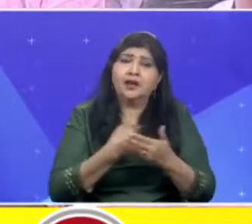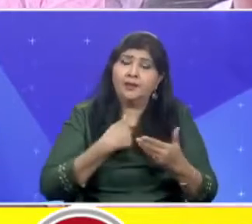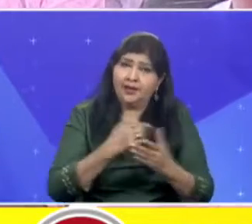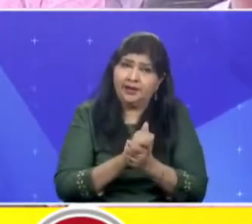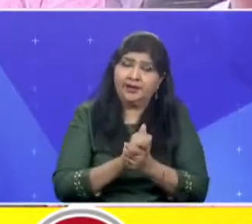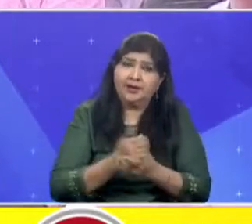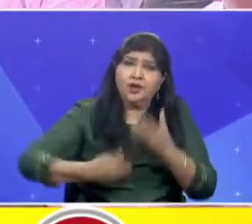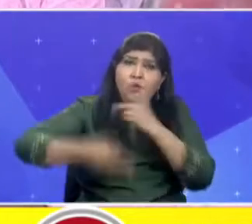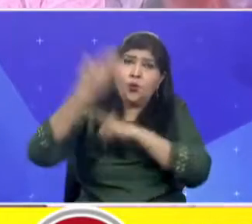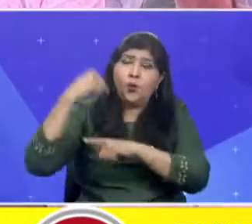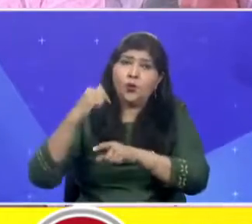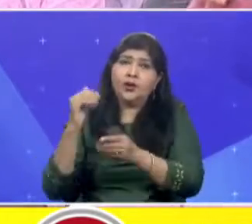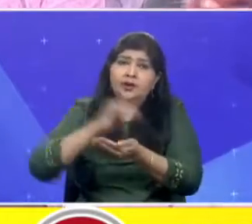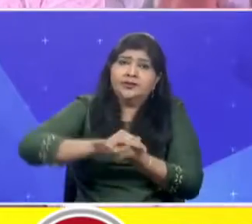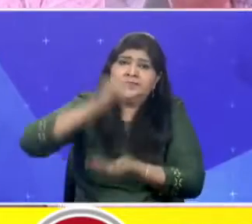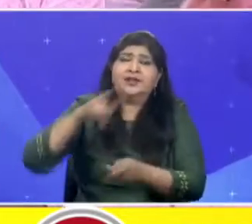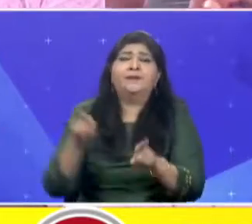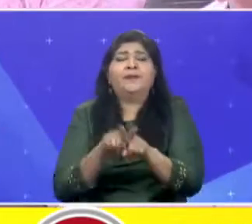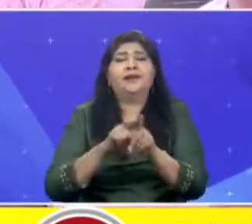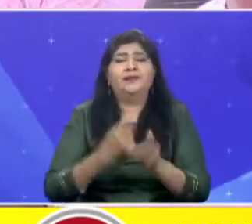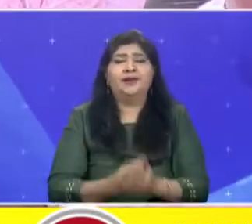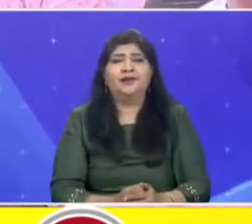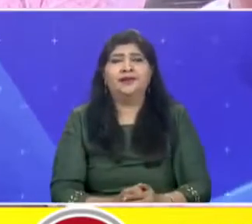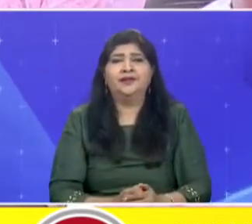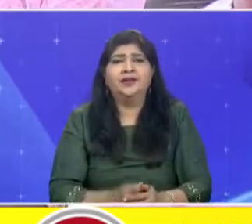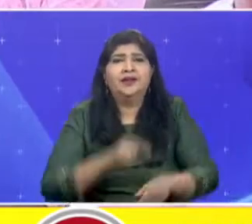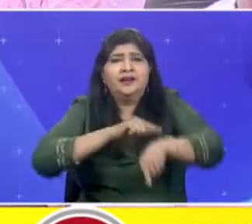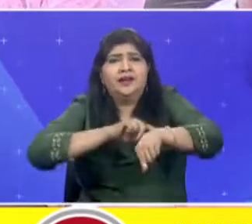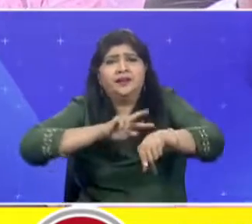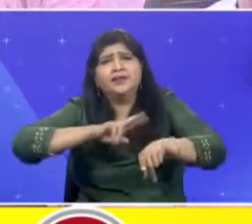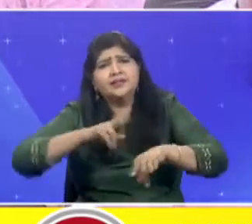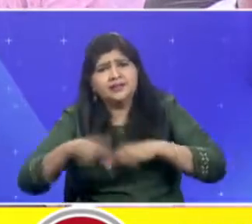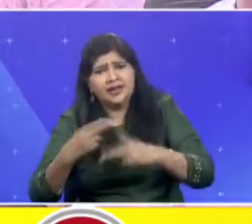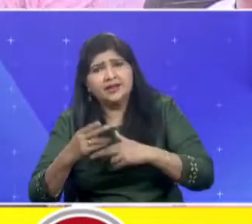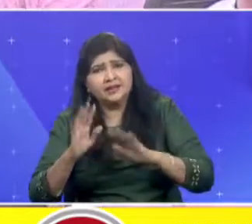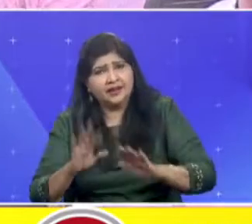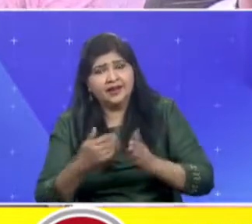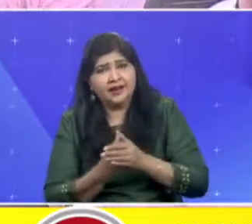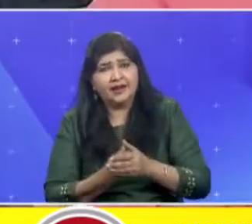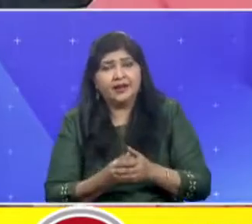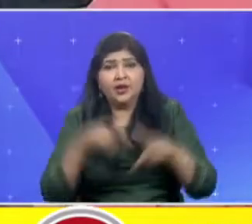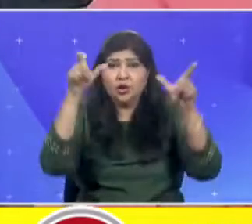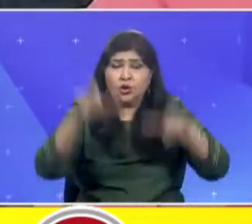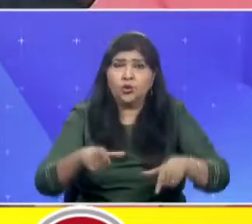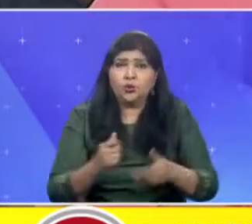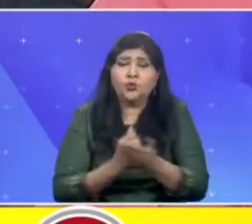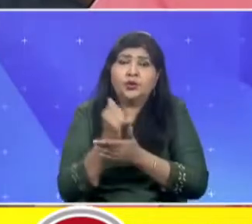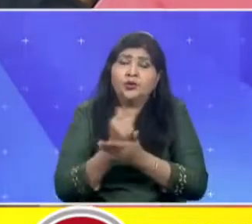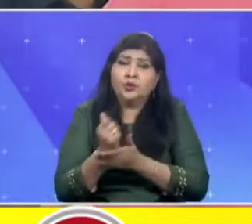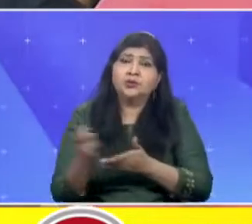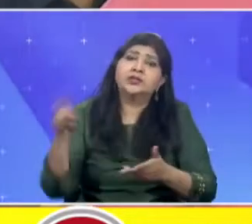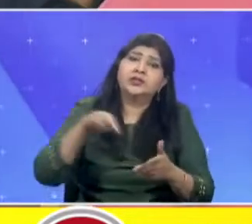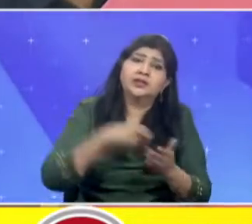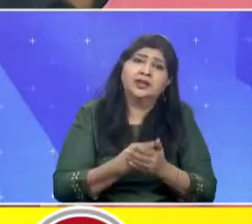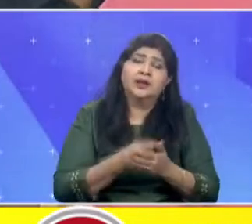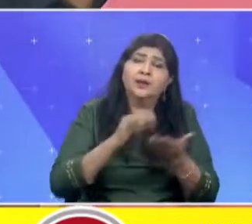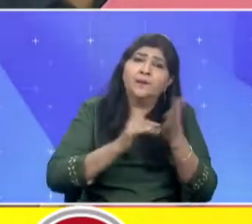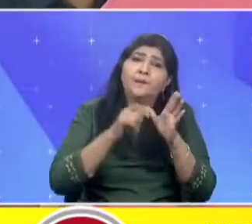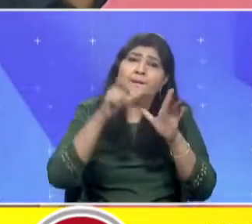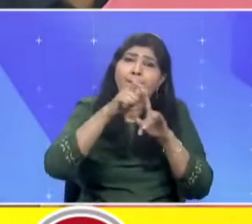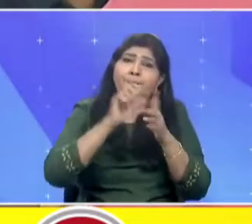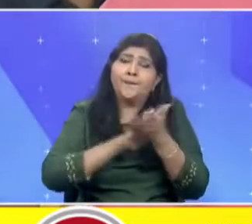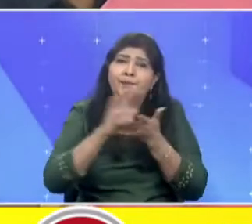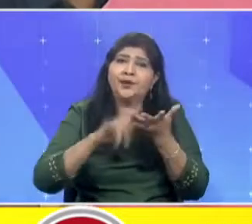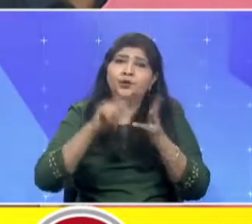हमारी धरोहर है। समय के साथ अब लोगों के प्रयास से